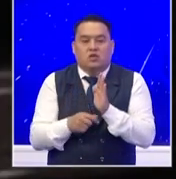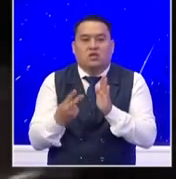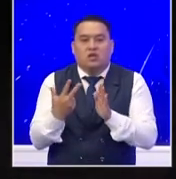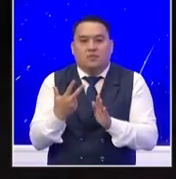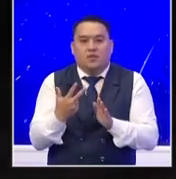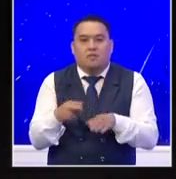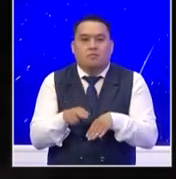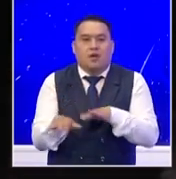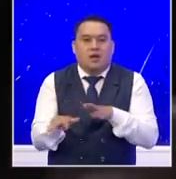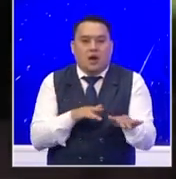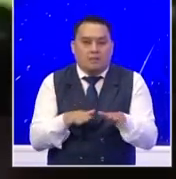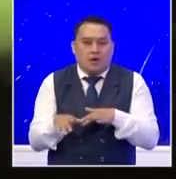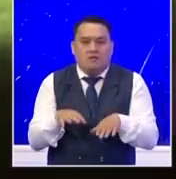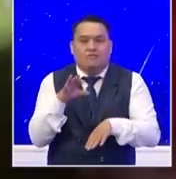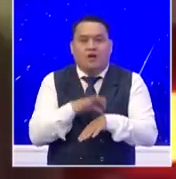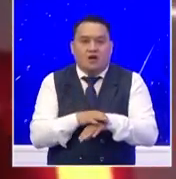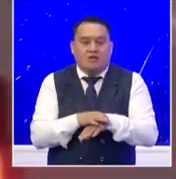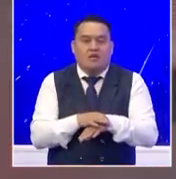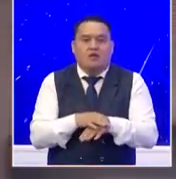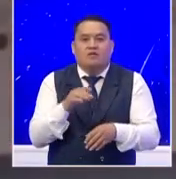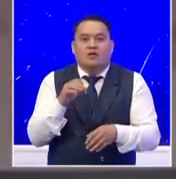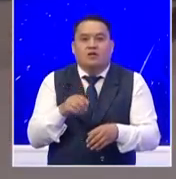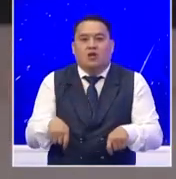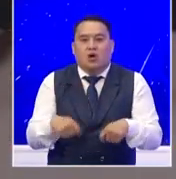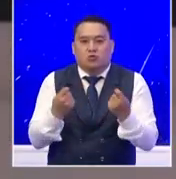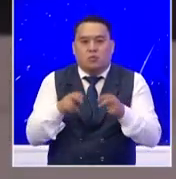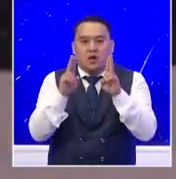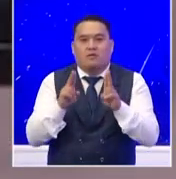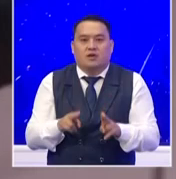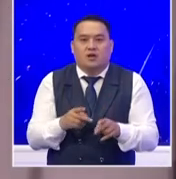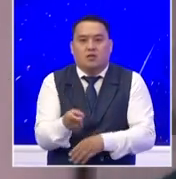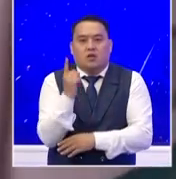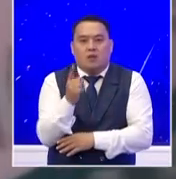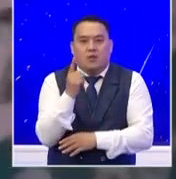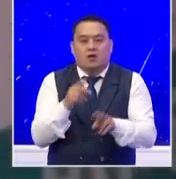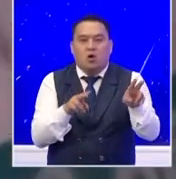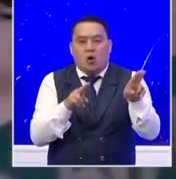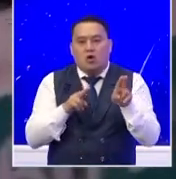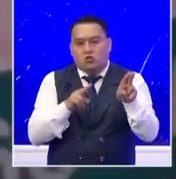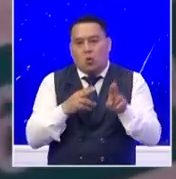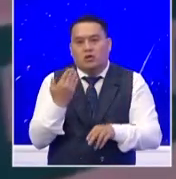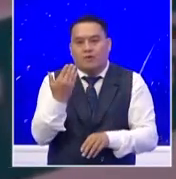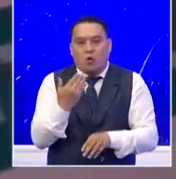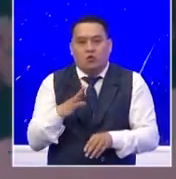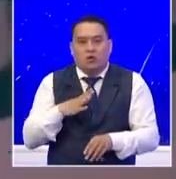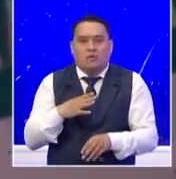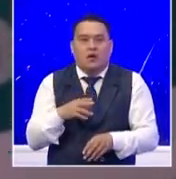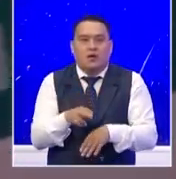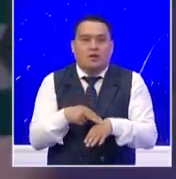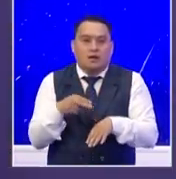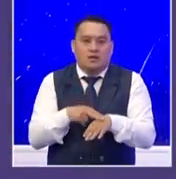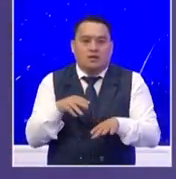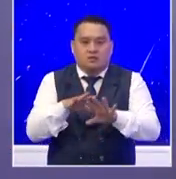в ходе рейдовых мероприятий по выявлению и пресечению фактов нарушений правил рыбалки и охоты, у одного из которых стражи